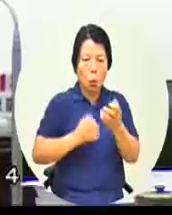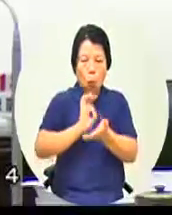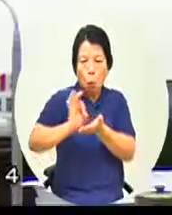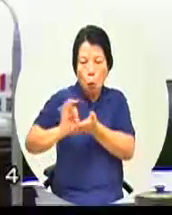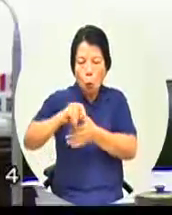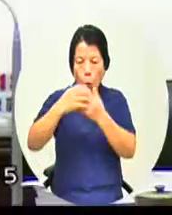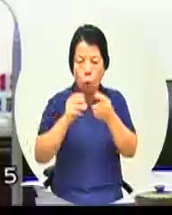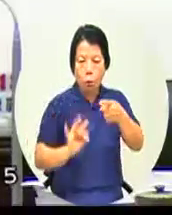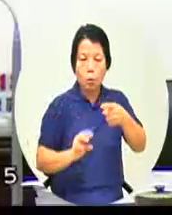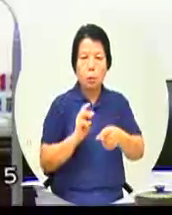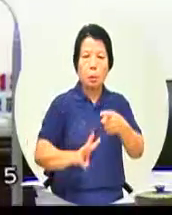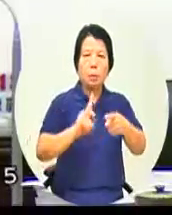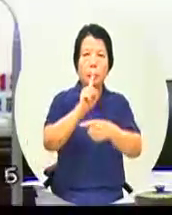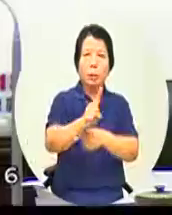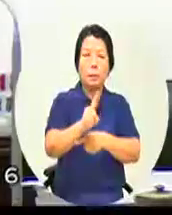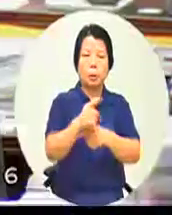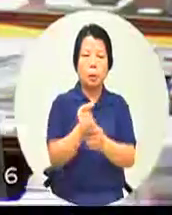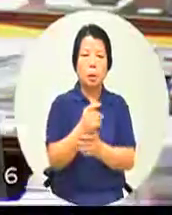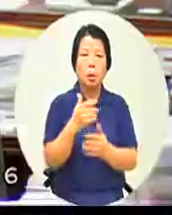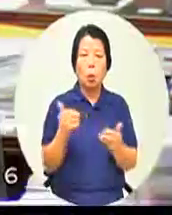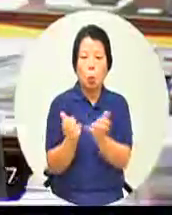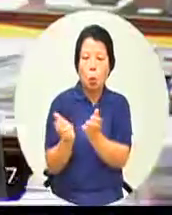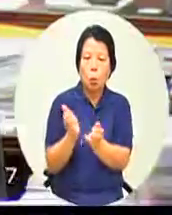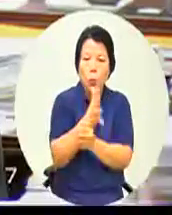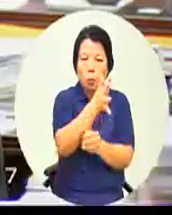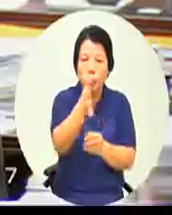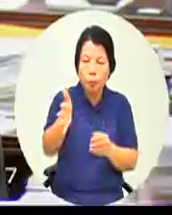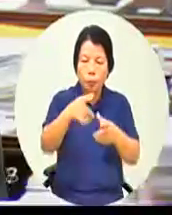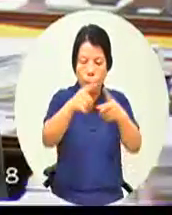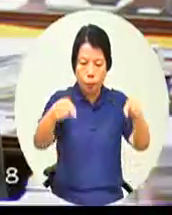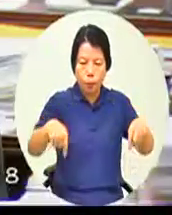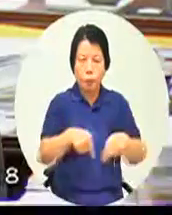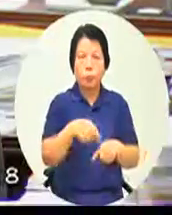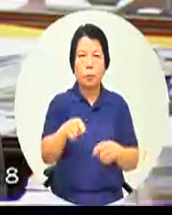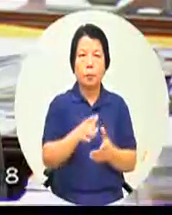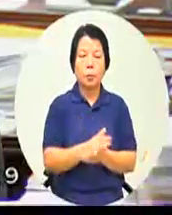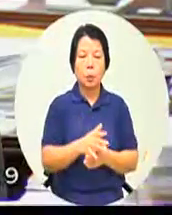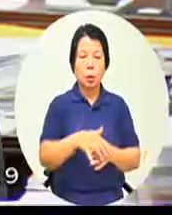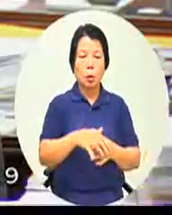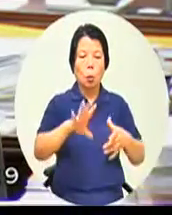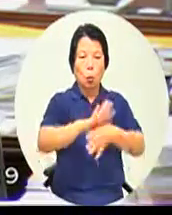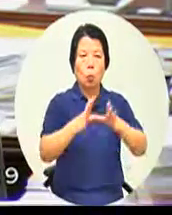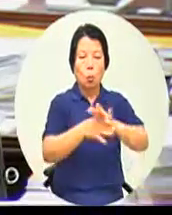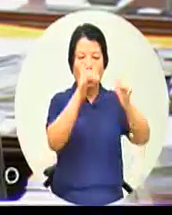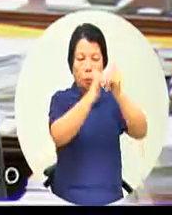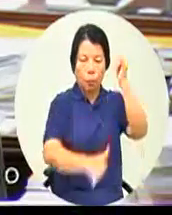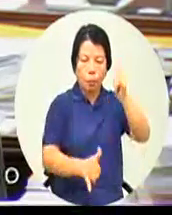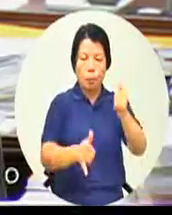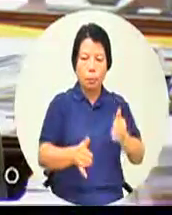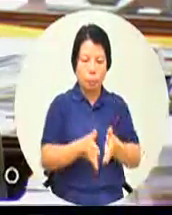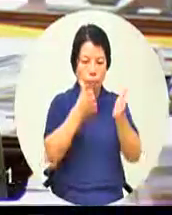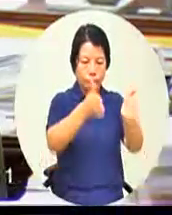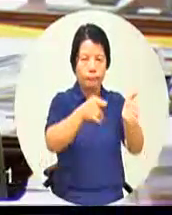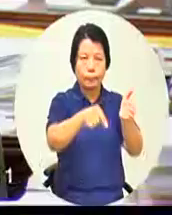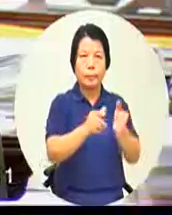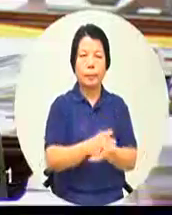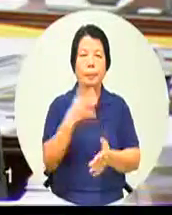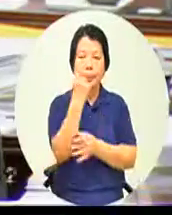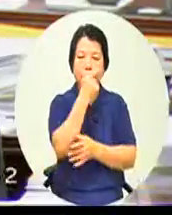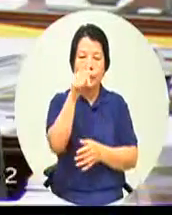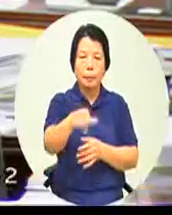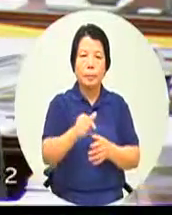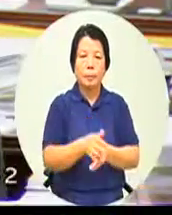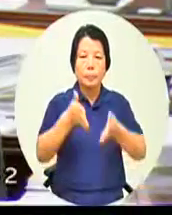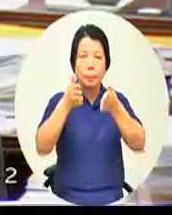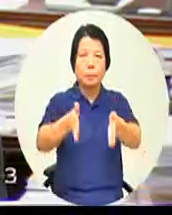三分之一的这个问政去，其实是在我们这个文化历史的部分了哈。所以今天我也要特别针对这个文